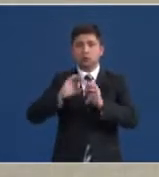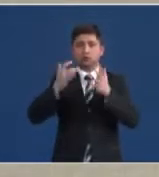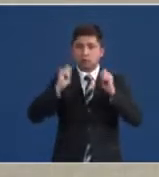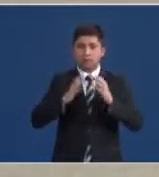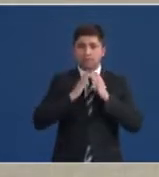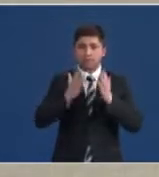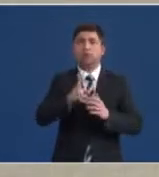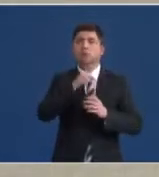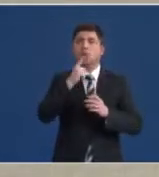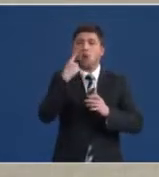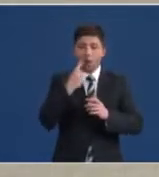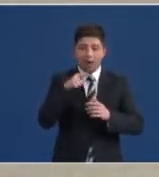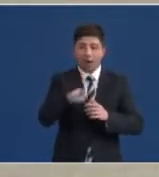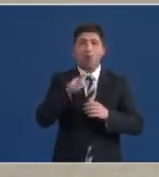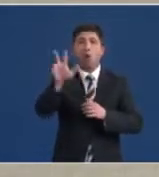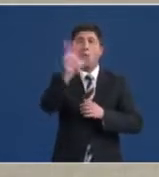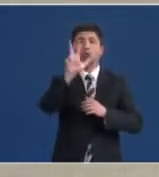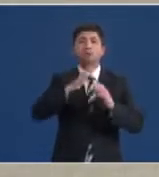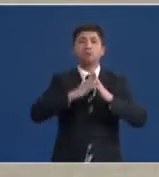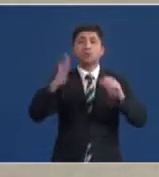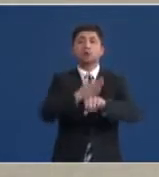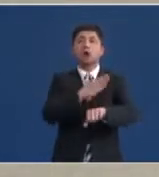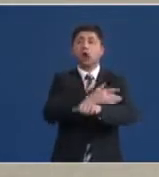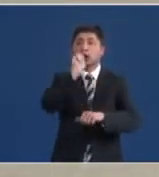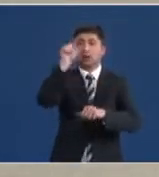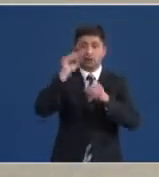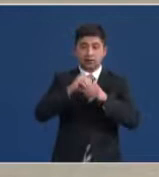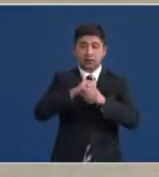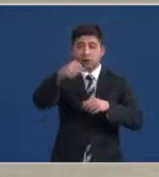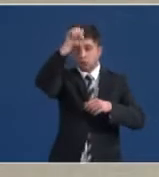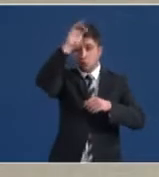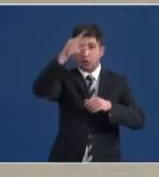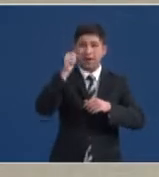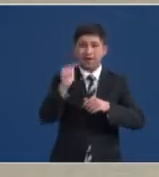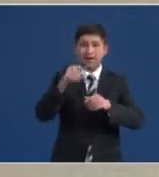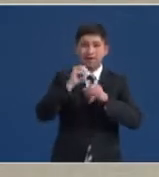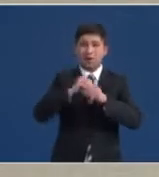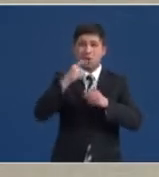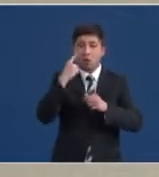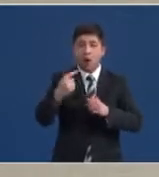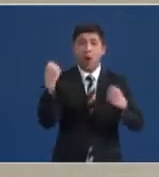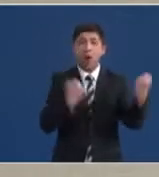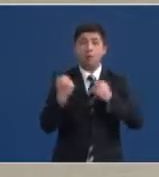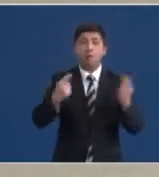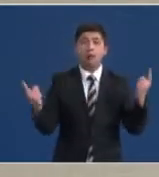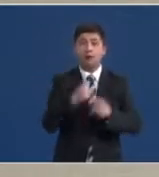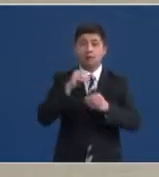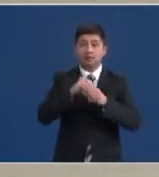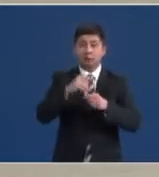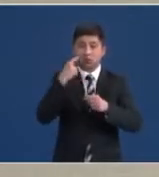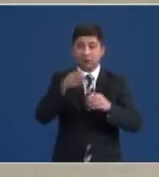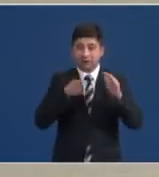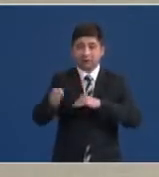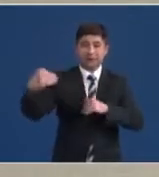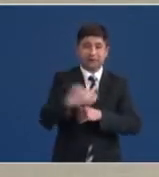son olarak 30 büyük şehrimiz ile Zonguldak ilimize araç giriş çıkışını